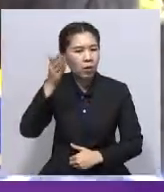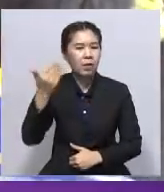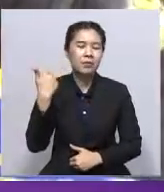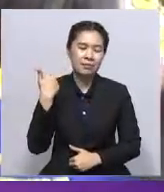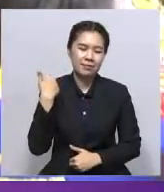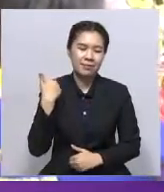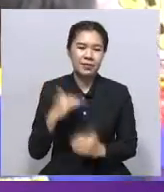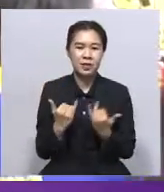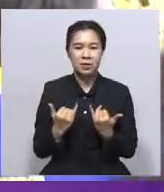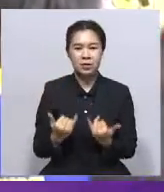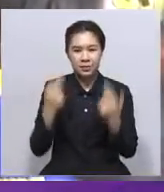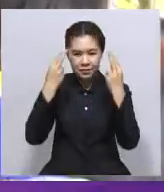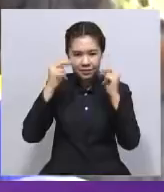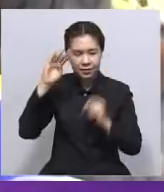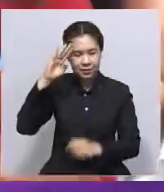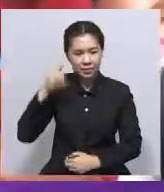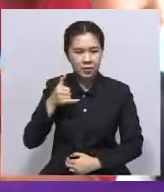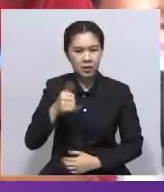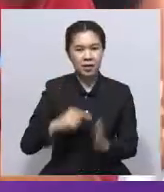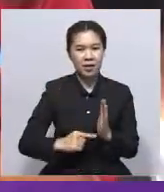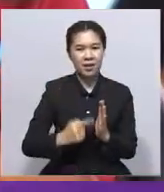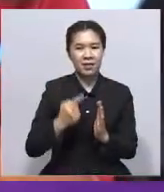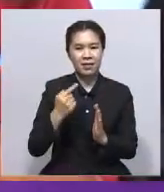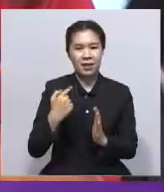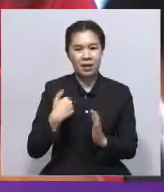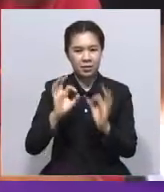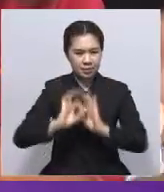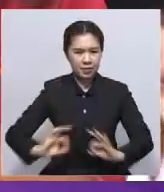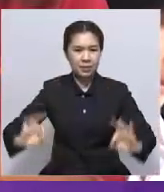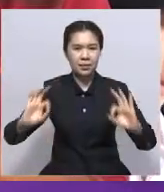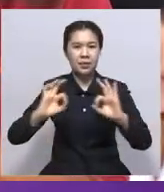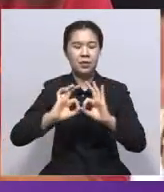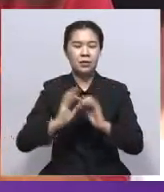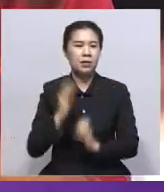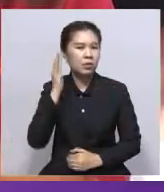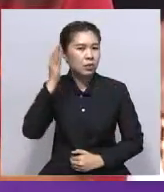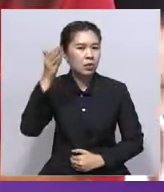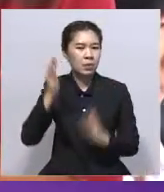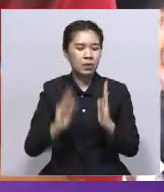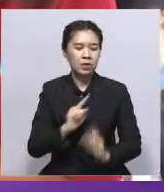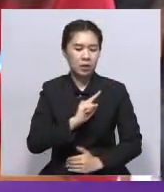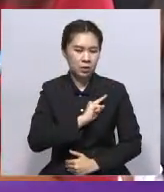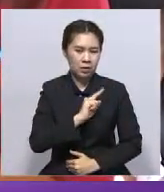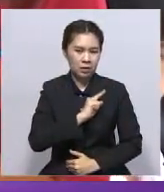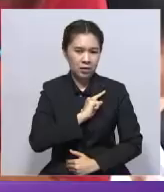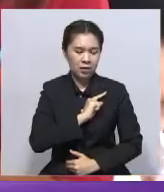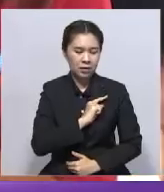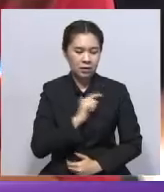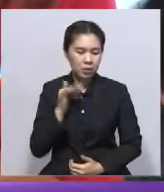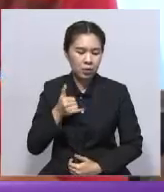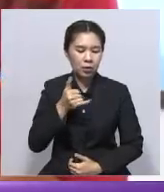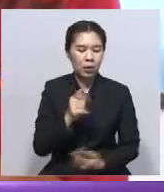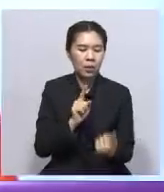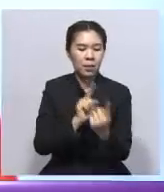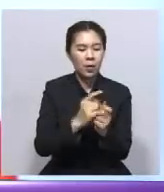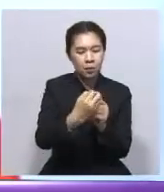ทั้งนี้การลงพื้นที่รับฟังปัญหาในวันนี้เป็นครั้งแรกซึ่งถือว่าสำคัญมากโดยหลังจากนี้เจ้าหน้าที่จะมีการลงพื้นที่รับฟังปัญหาของ